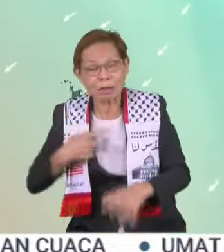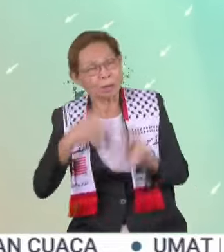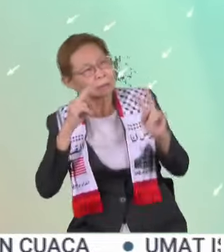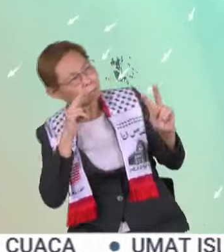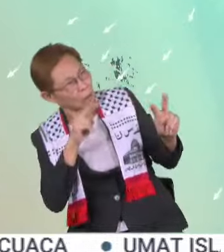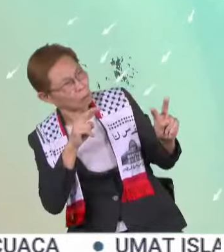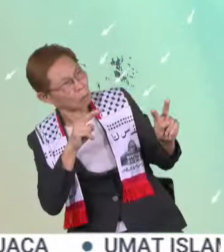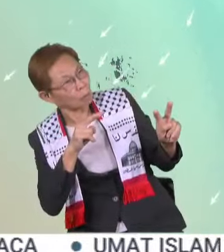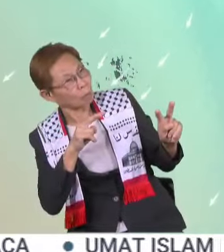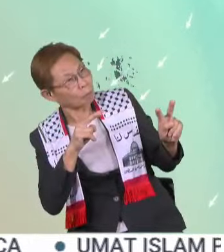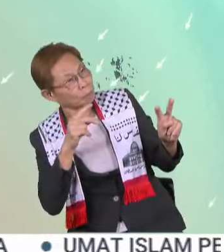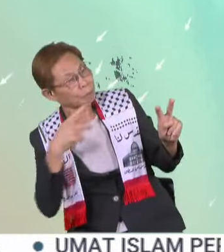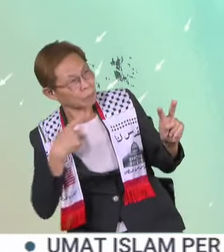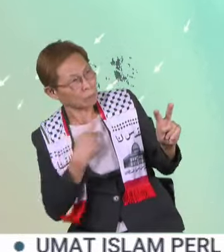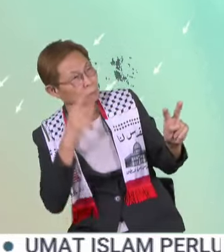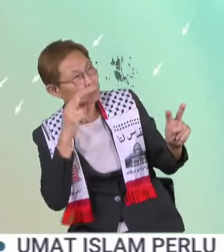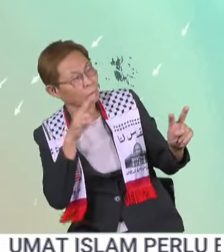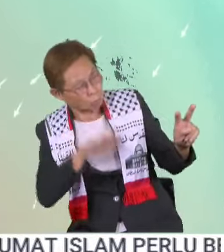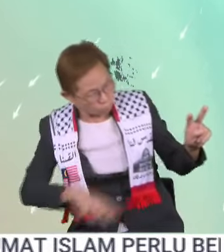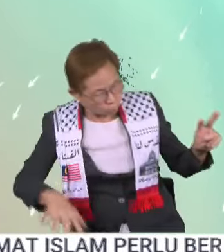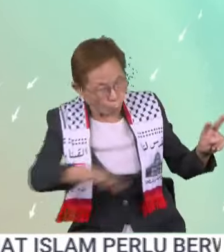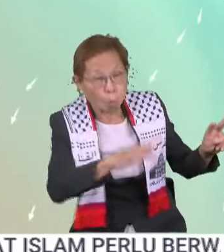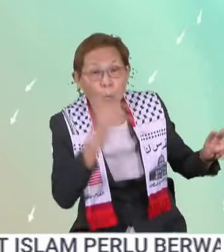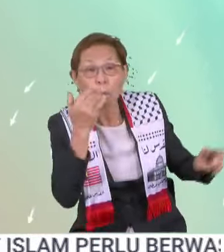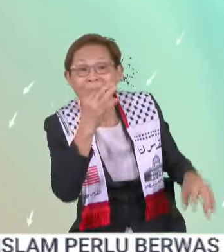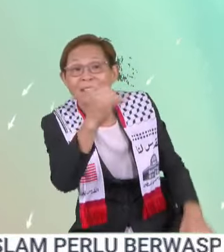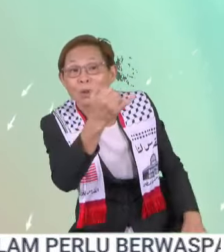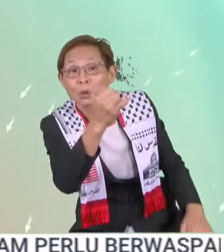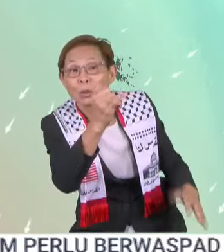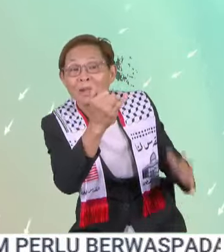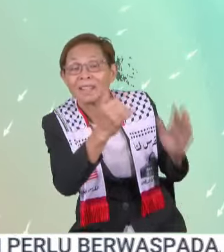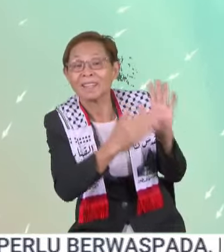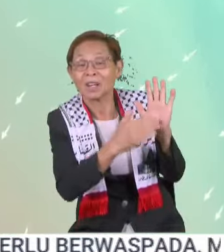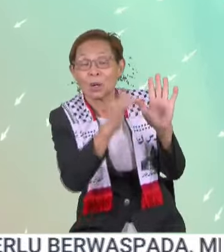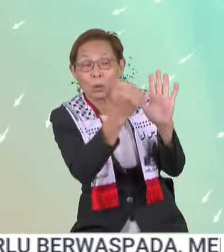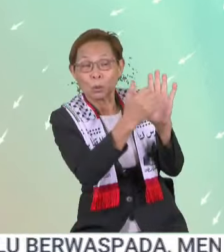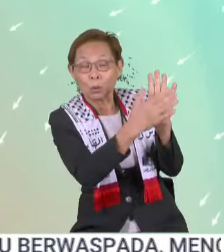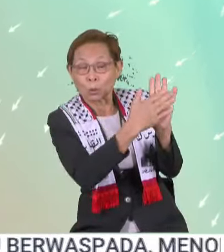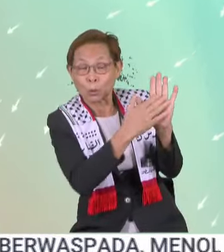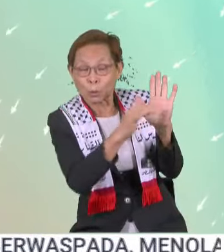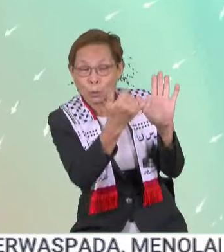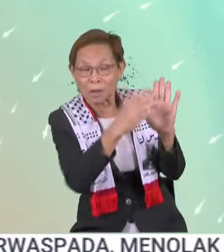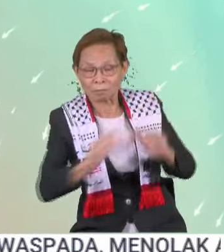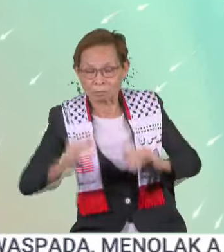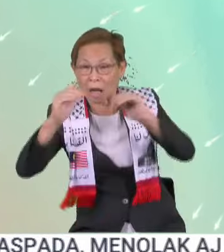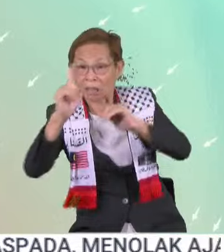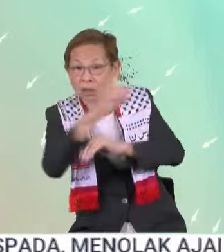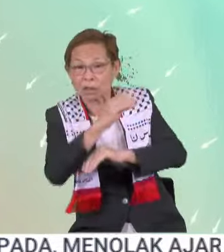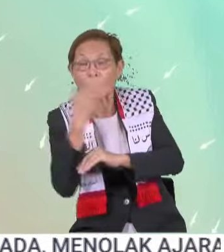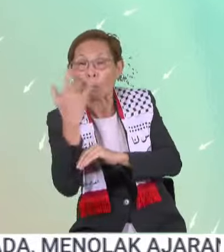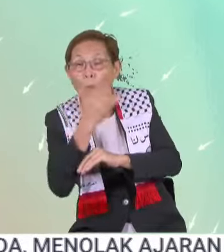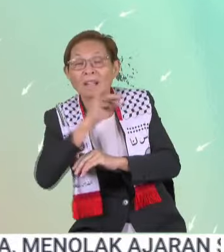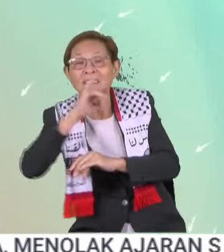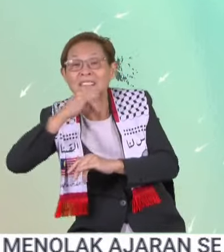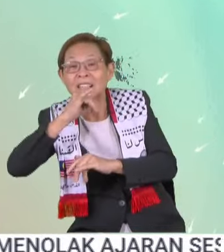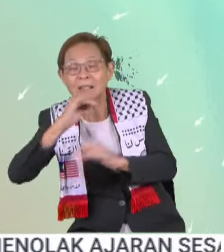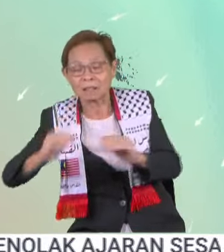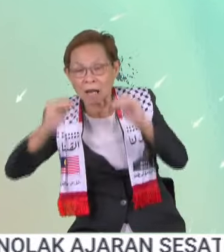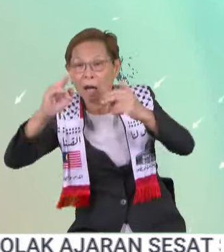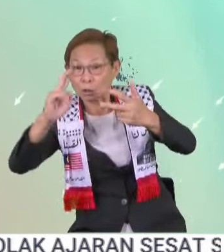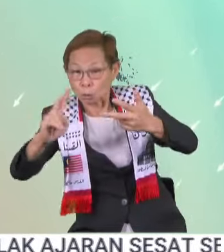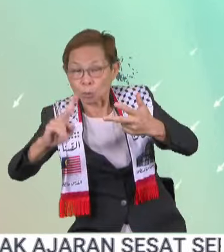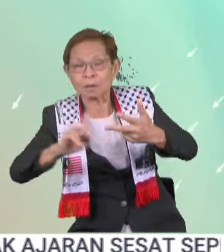melibatkan keadaan di sekitar warna kuning iaitu pada tahap 1 dan juga di sekitar kawasan yang telah ditandakan dengan warna jingga pada